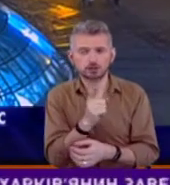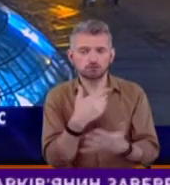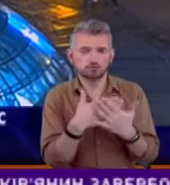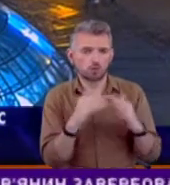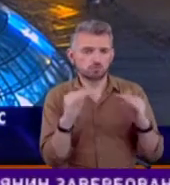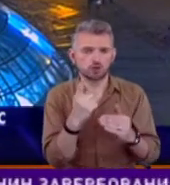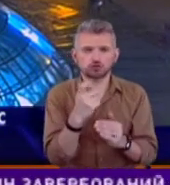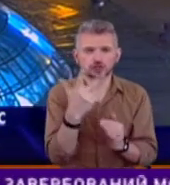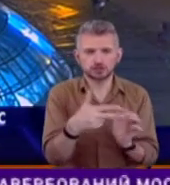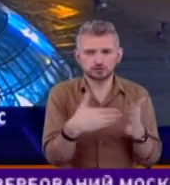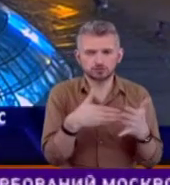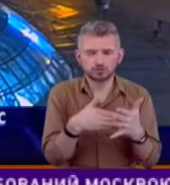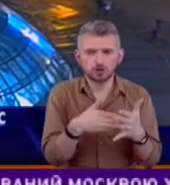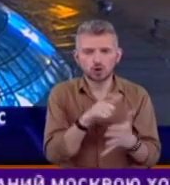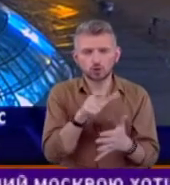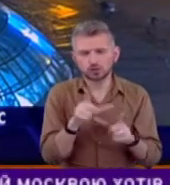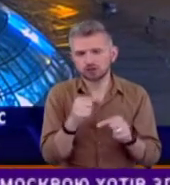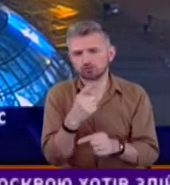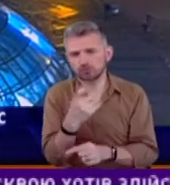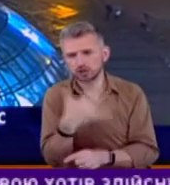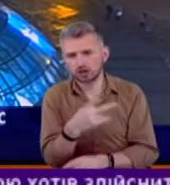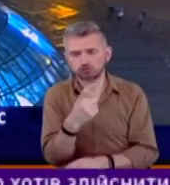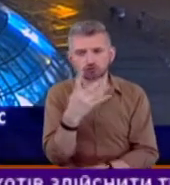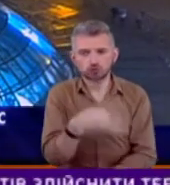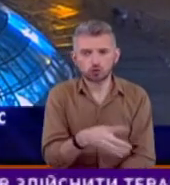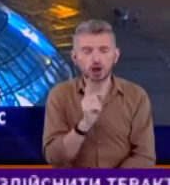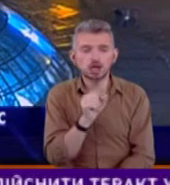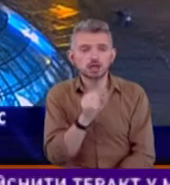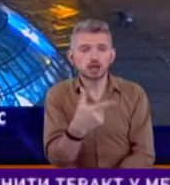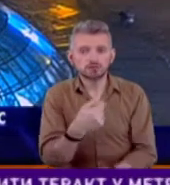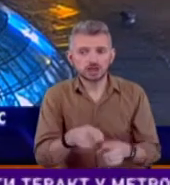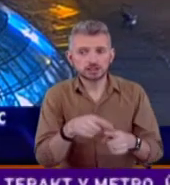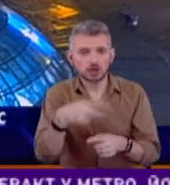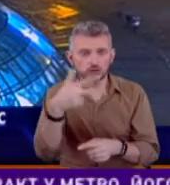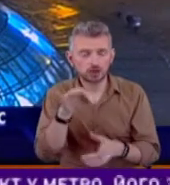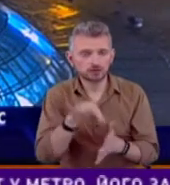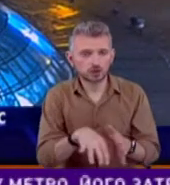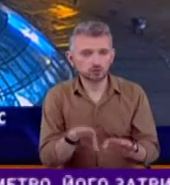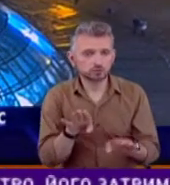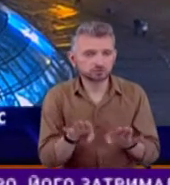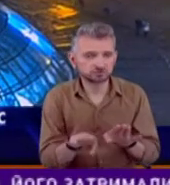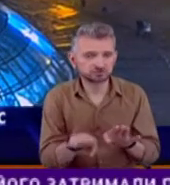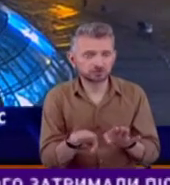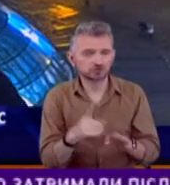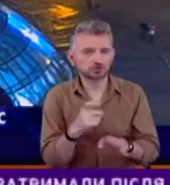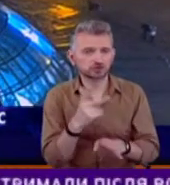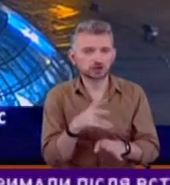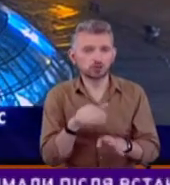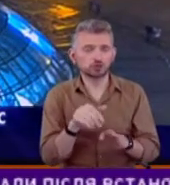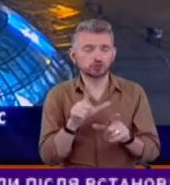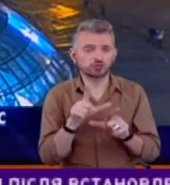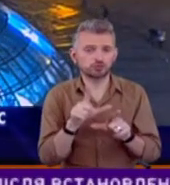там 130, да? Ну, їдуть люди 150, 140, але там, де цей радар, вони раз і всі їдуть 130. Потім радар пройшов,